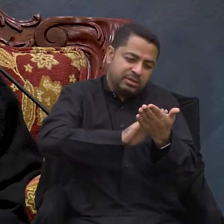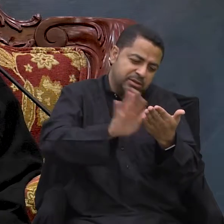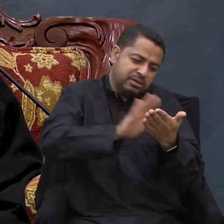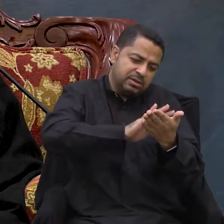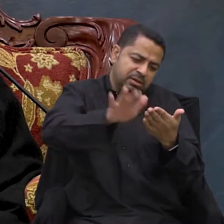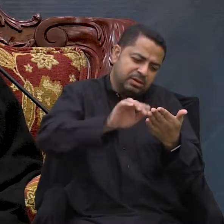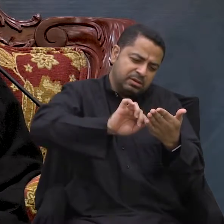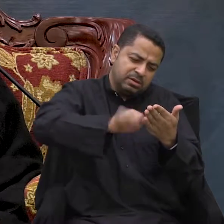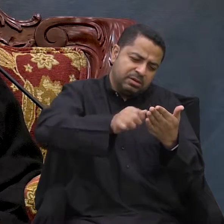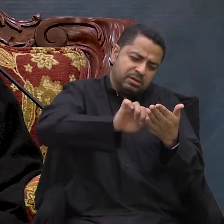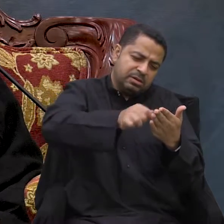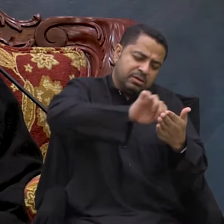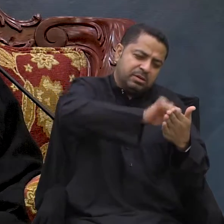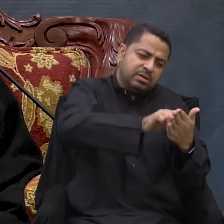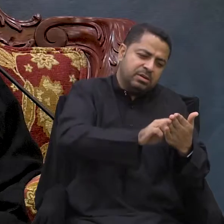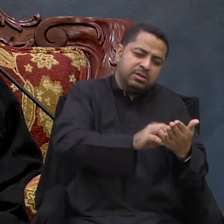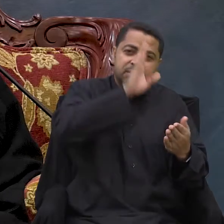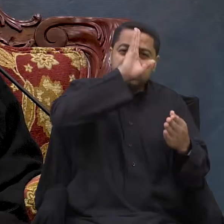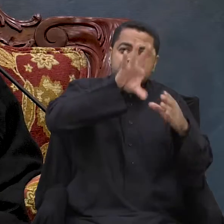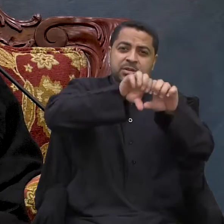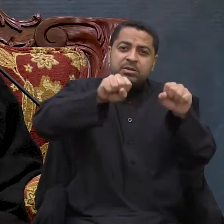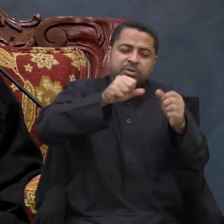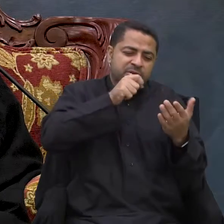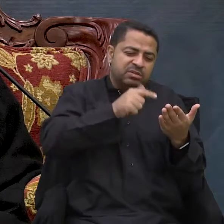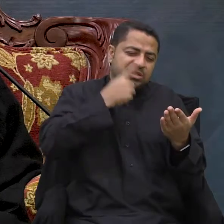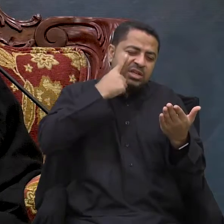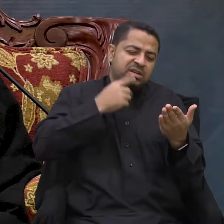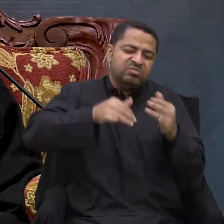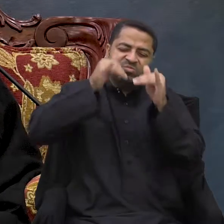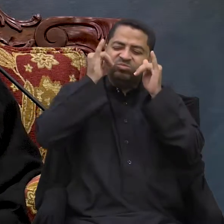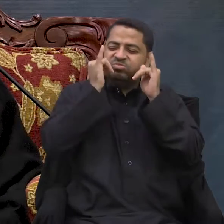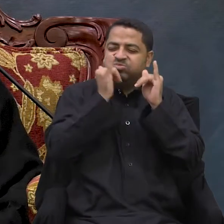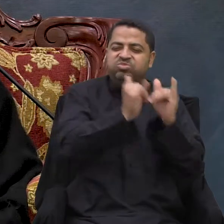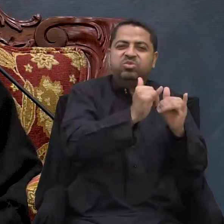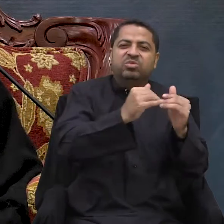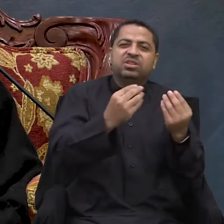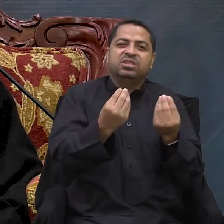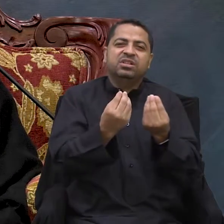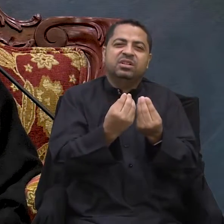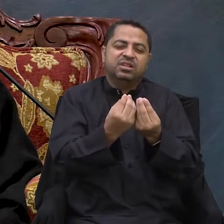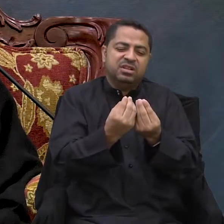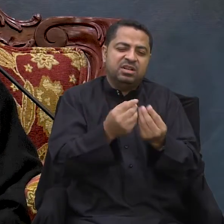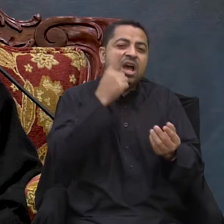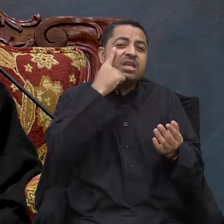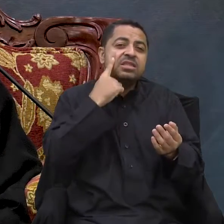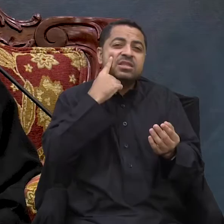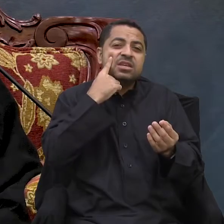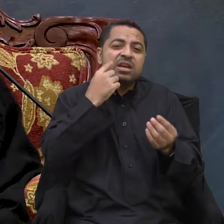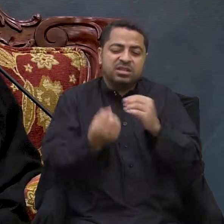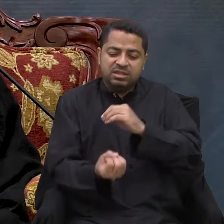ويتمثل بالقول: يا دهر أف لك من خليلي، كم لك